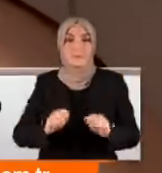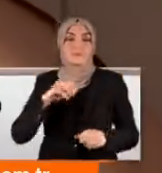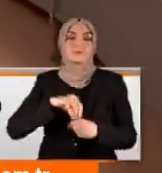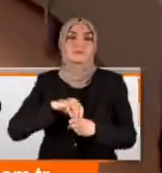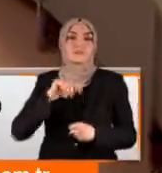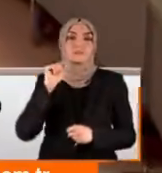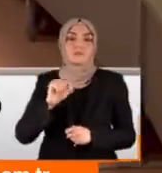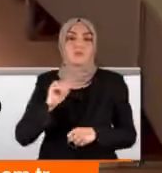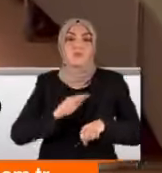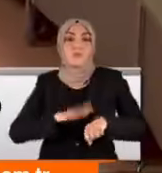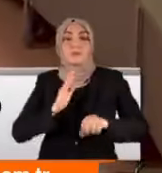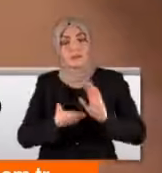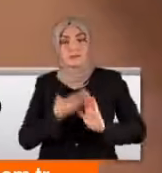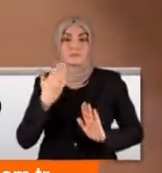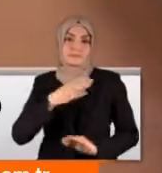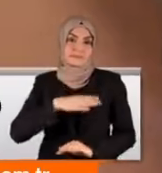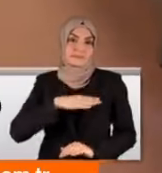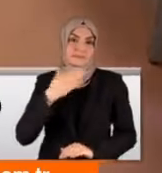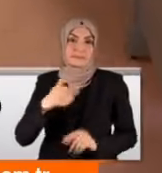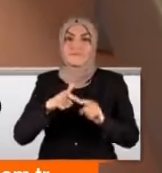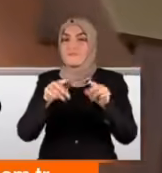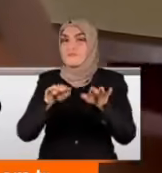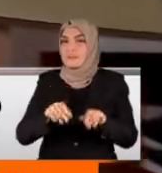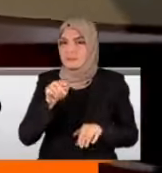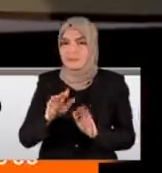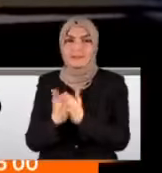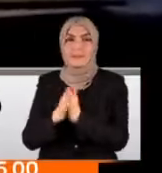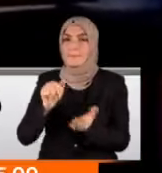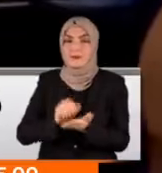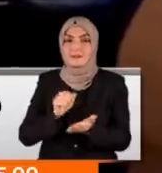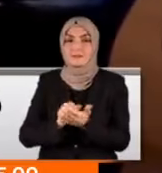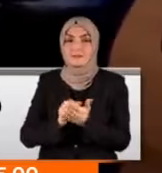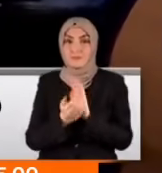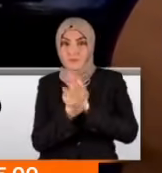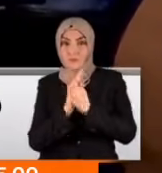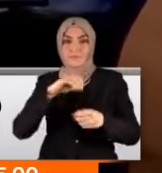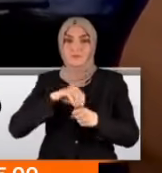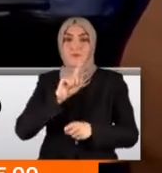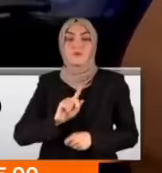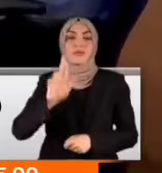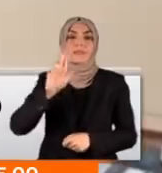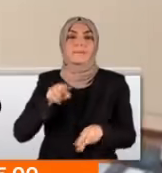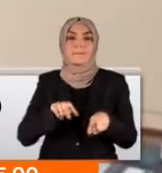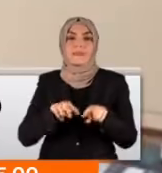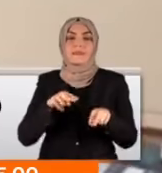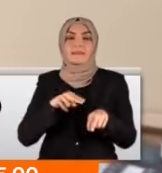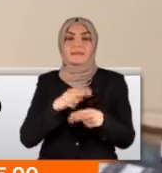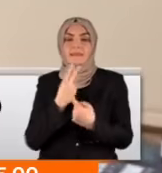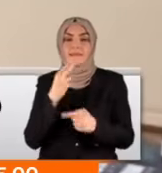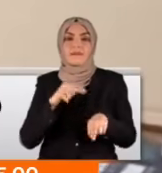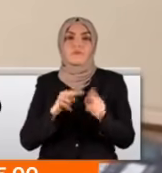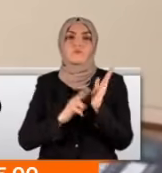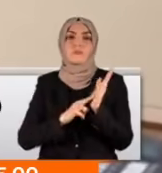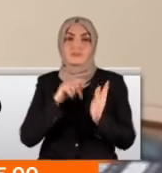kaldırılması talep edildi Fatiha fezlekeleri kitapçığın basıldığı dönemdeki 17m YK üyesi hakkında soruşturma başlatıldı